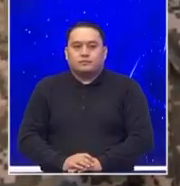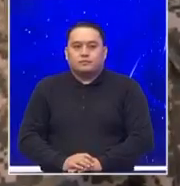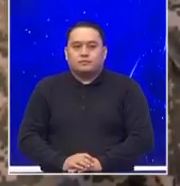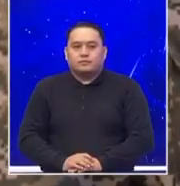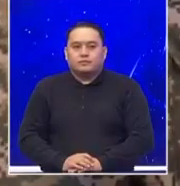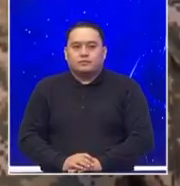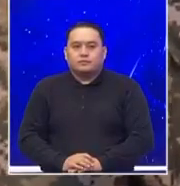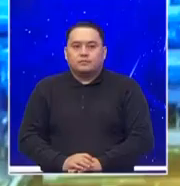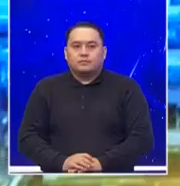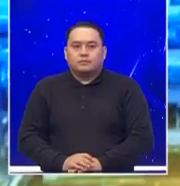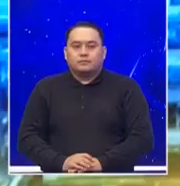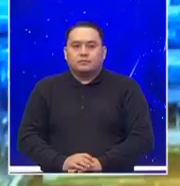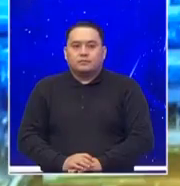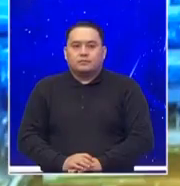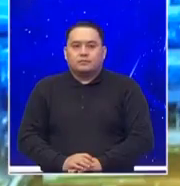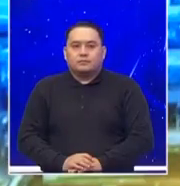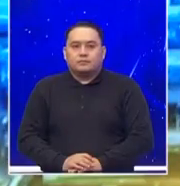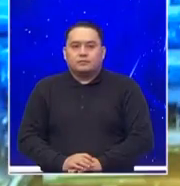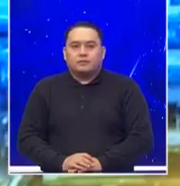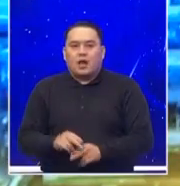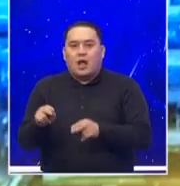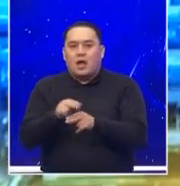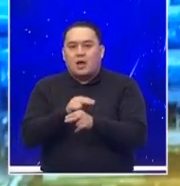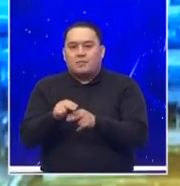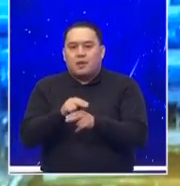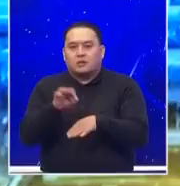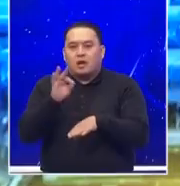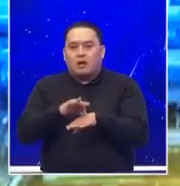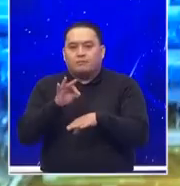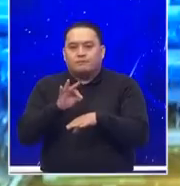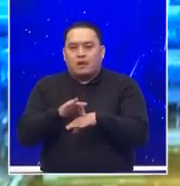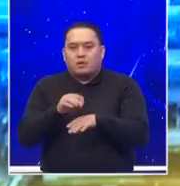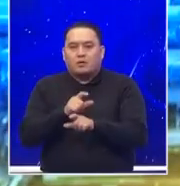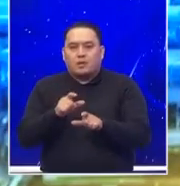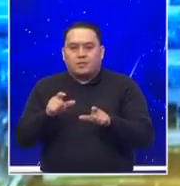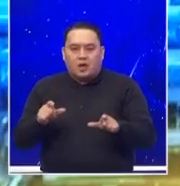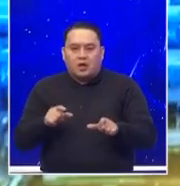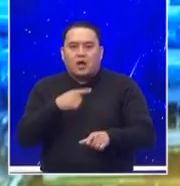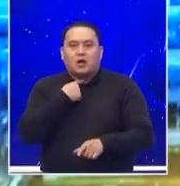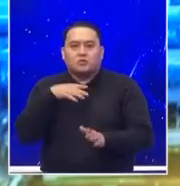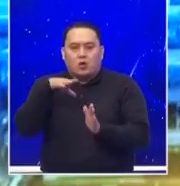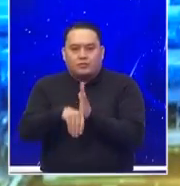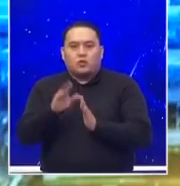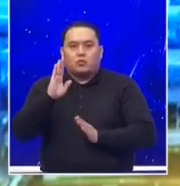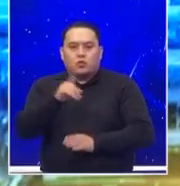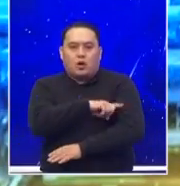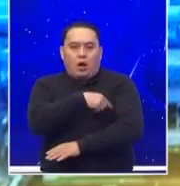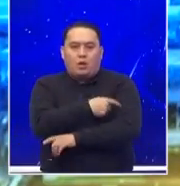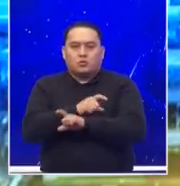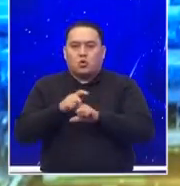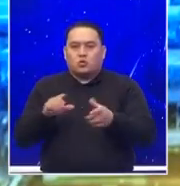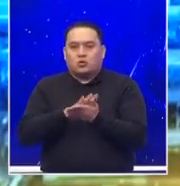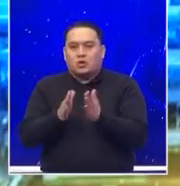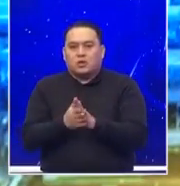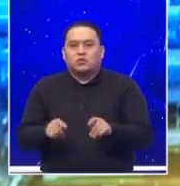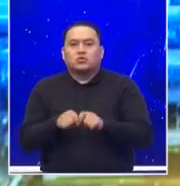телеарнасы. Ем алып жатқан науқастар да сайлаудан қалмайды. Дауыс берет, қалалық көпсалалы ауруханада ол үшін